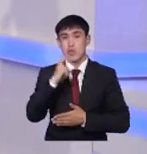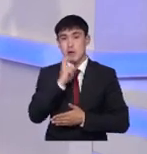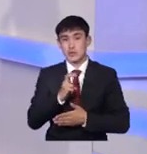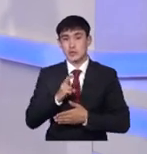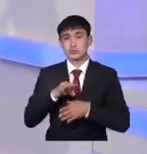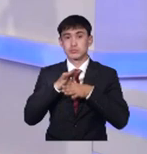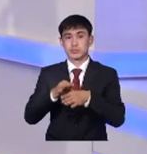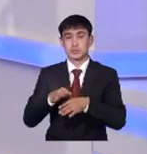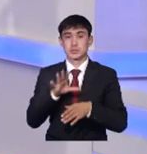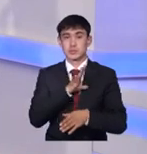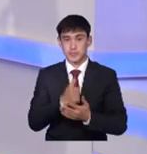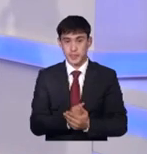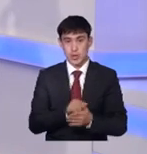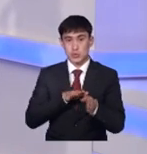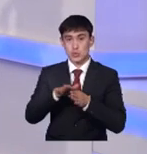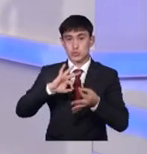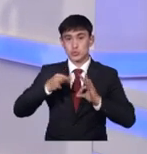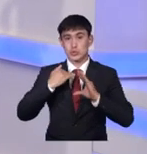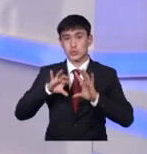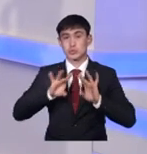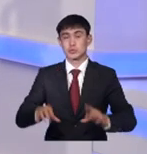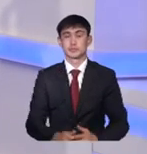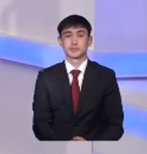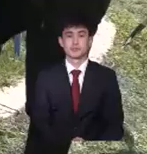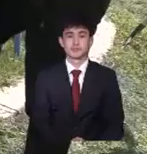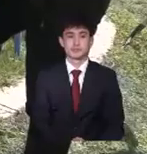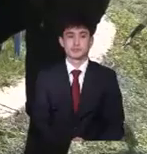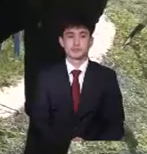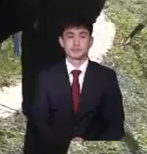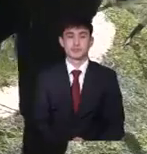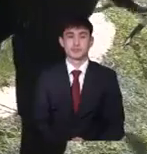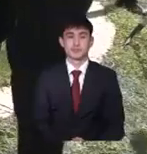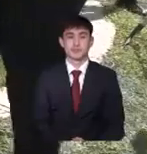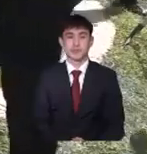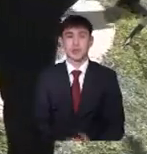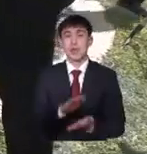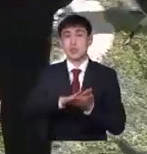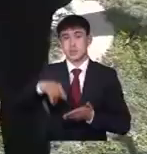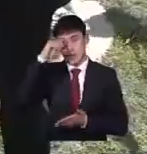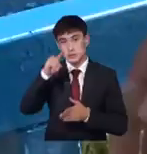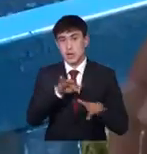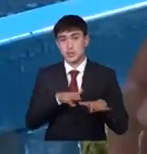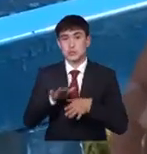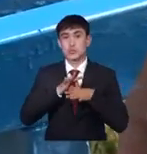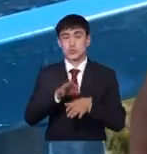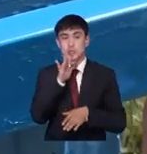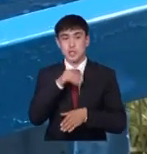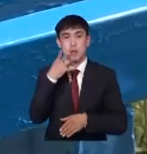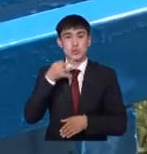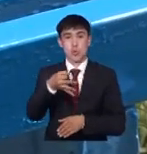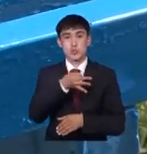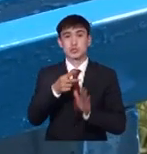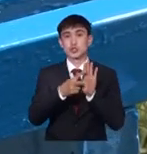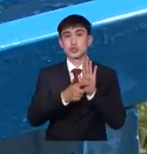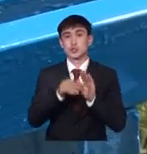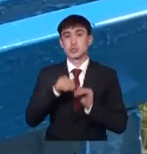қатты тұрмыстық қалдық шығарылды. Толығырақ сюжеттен көріңіздер. Таза Қазақстан акциясын өткізу кезеңінде Алматы облысының